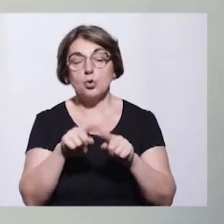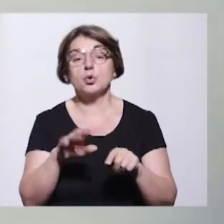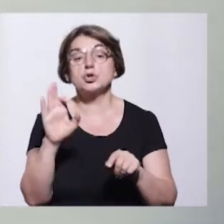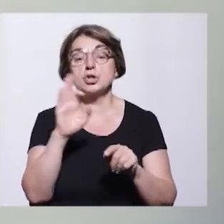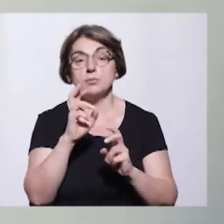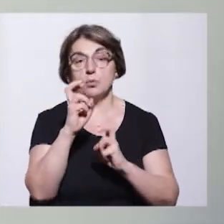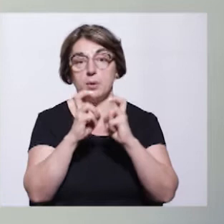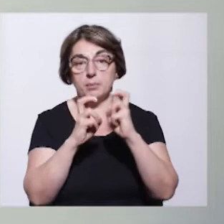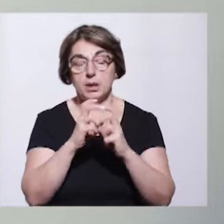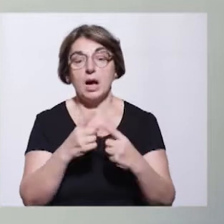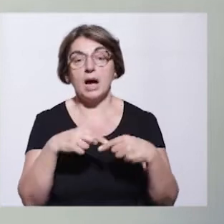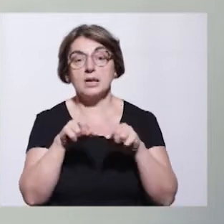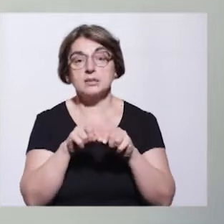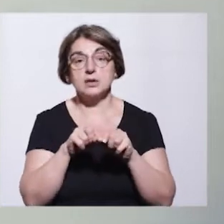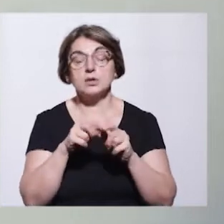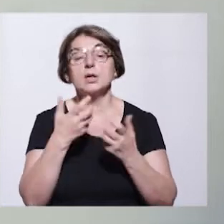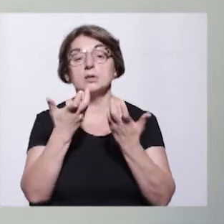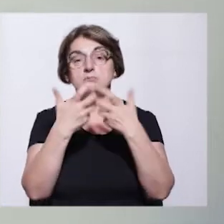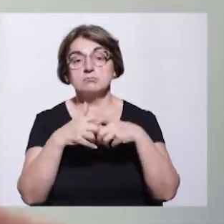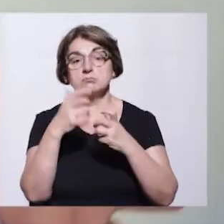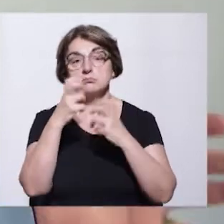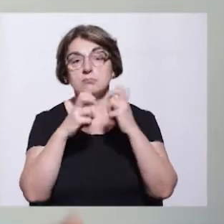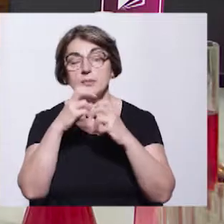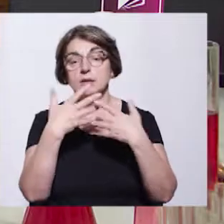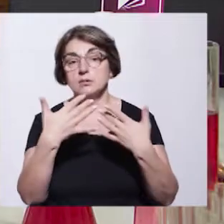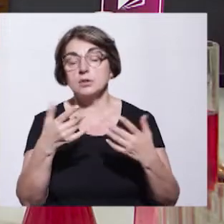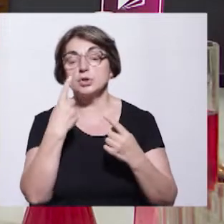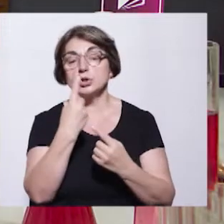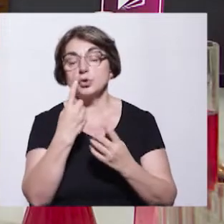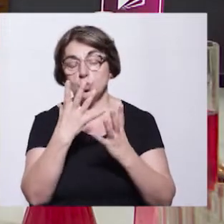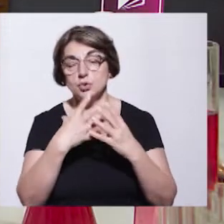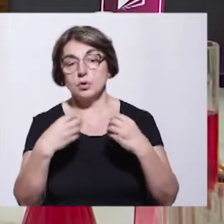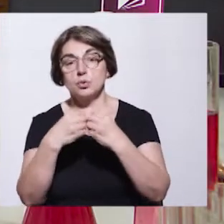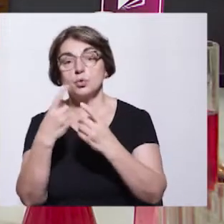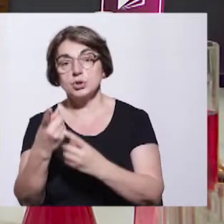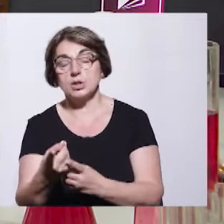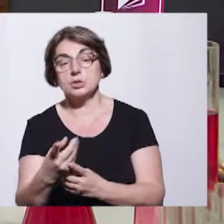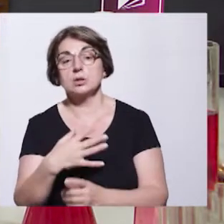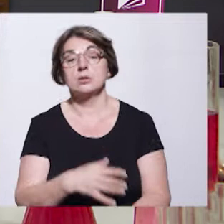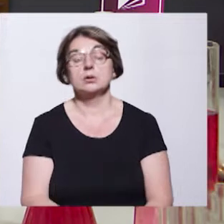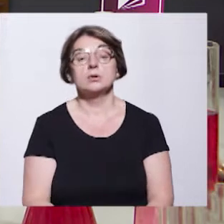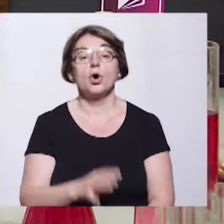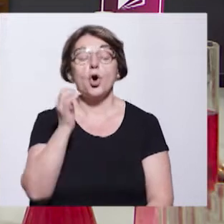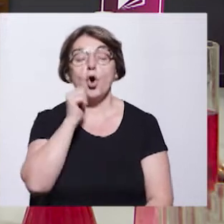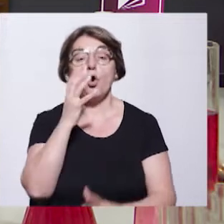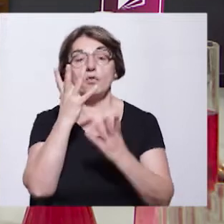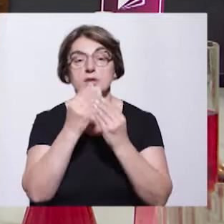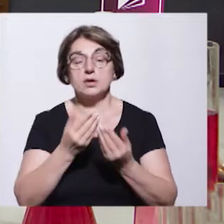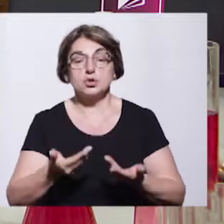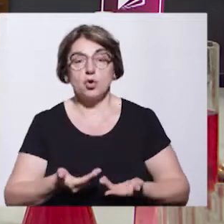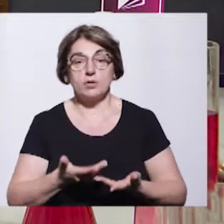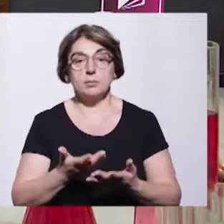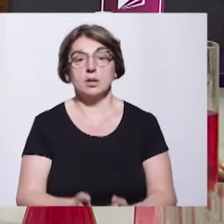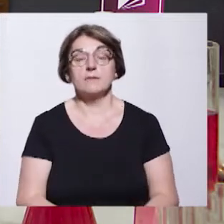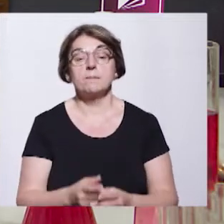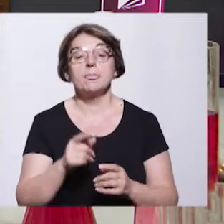ქიმიურ მრეწველობაში, ასევე ინდუსტრიაში და ასევე თითოეული ჩვენთაგანი ვიყენებთ ყოველდღიურად ყოფა